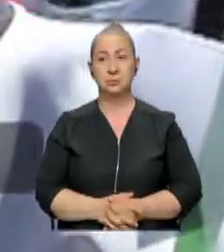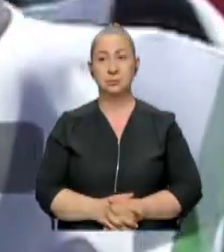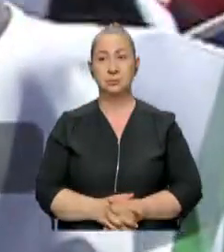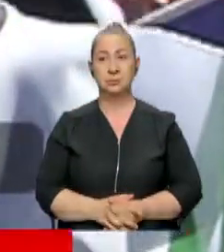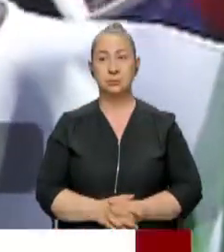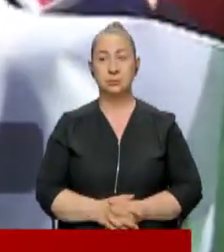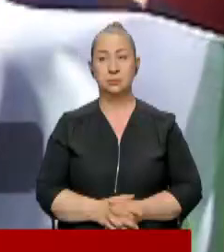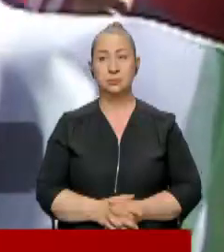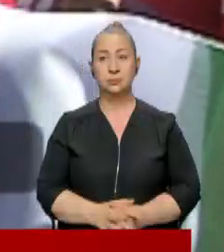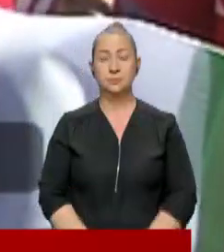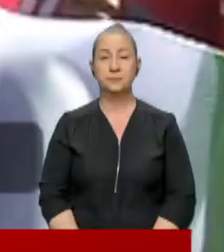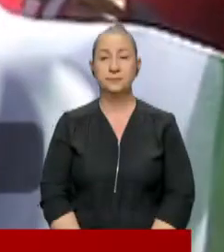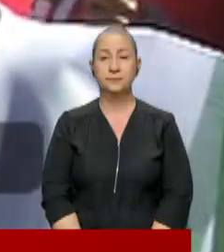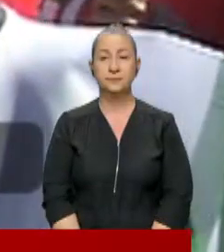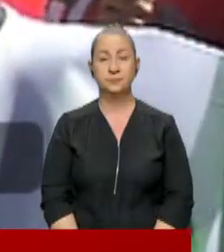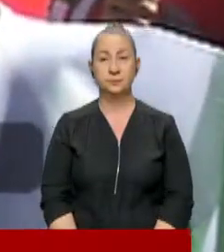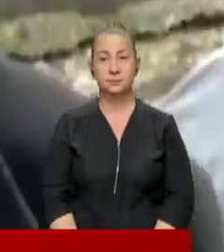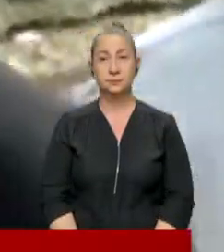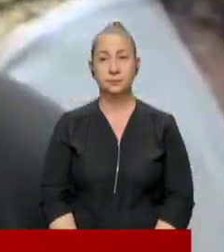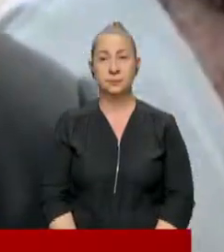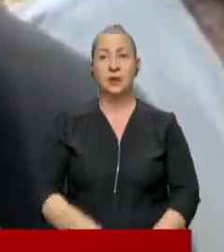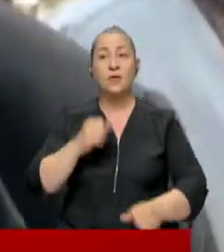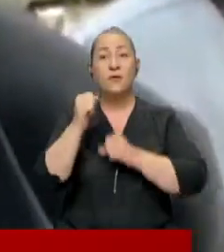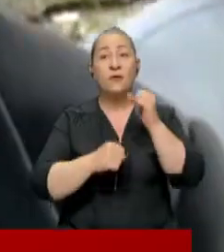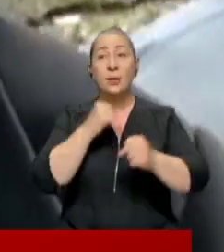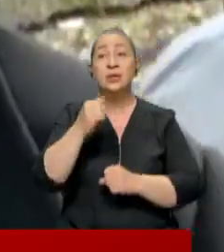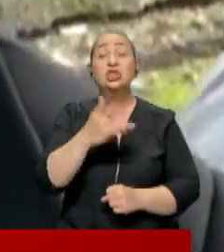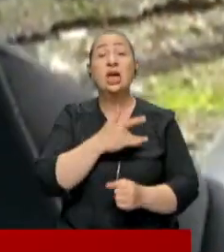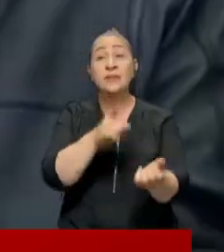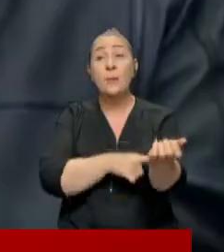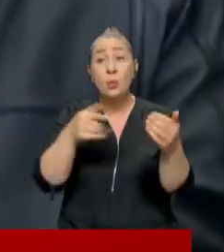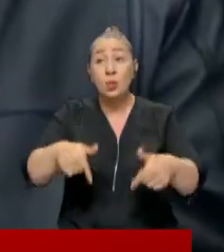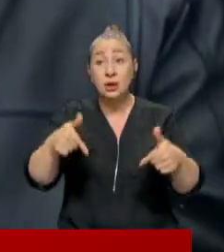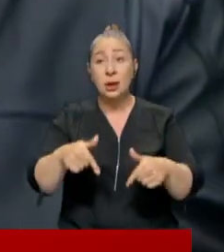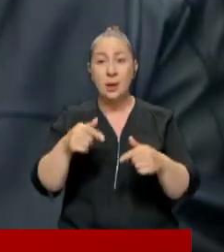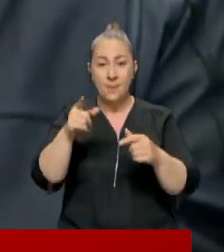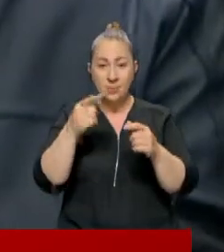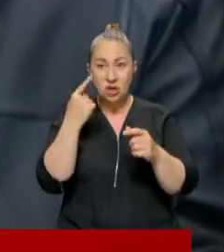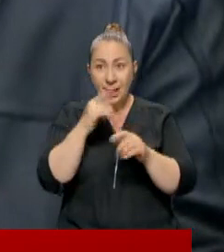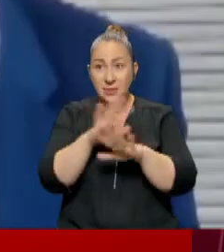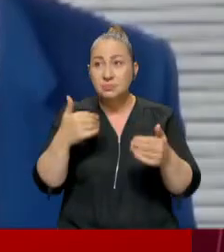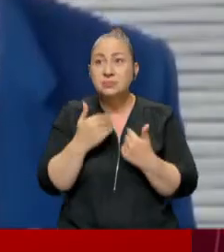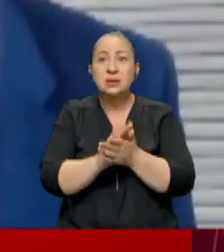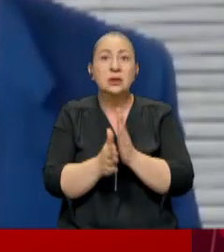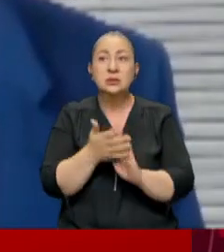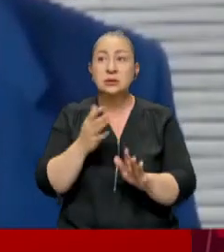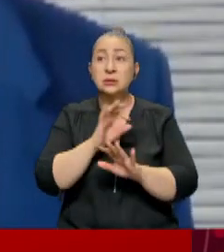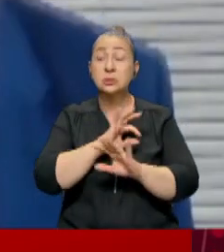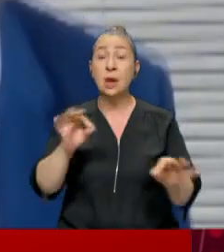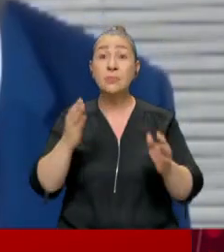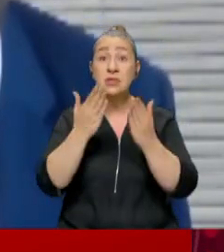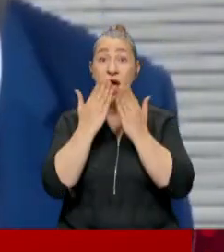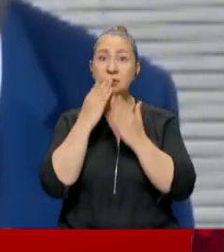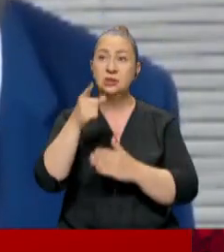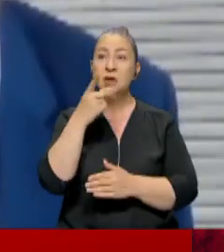Şeker bizimdir, bizim kalacak. Fabrika can damarı buranın yani. Pancar şekeri biterse biz biteriz. Tam ibretlik bir durum